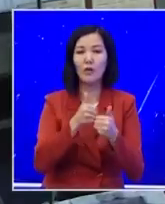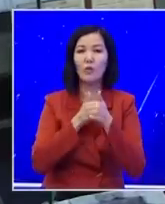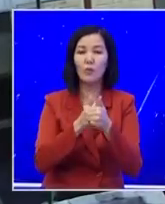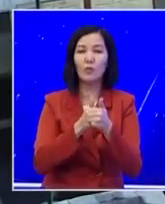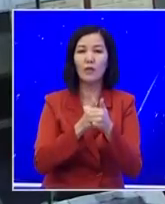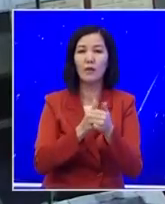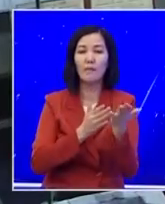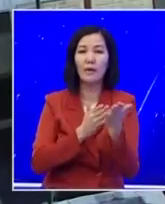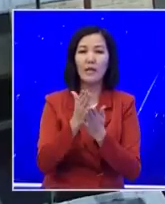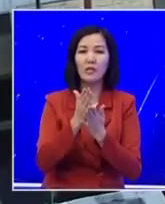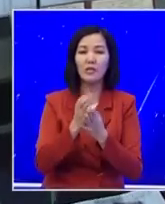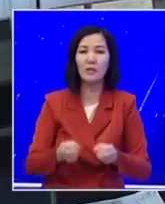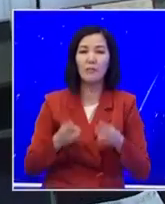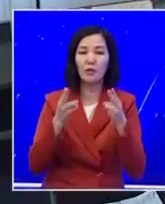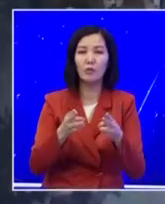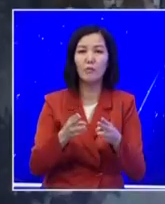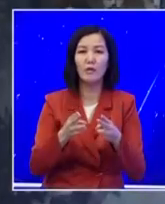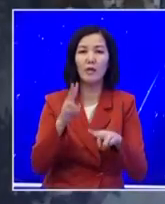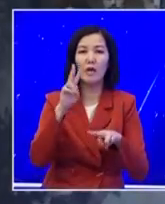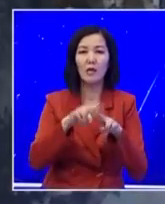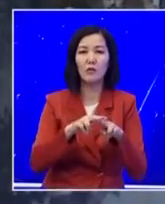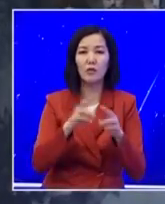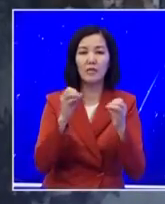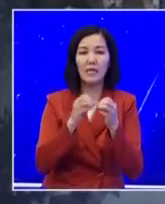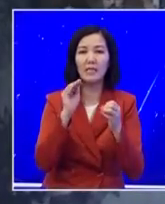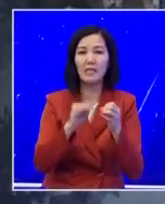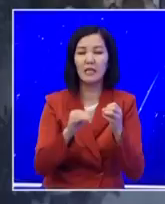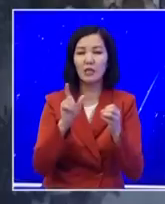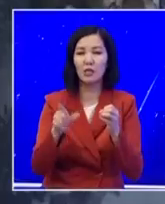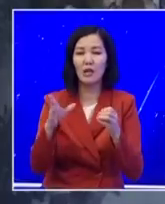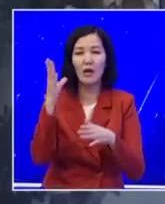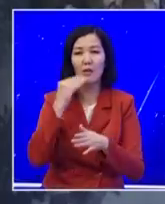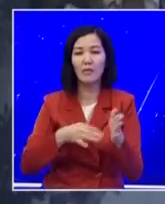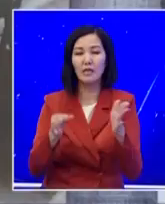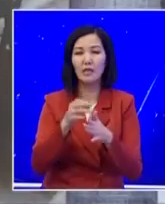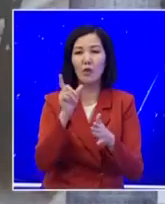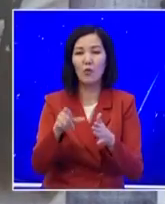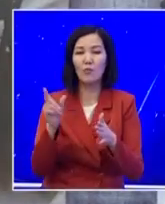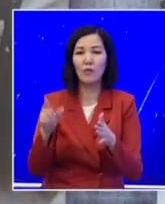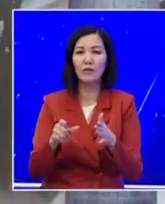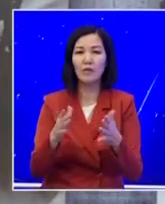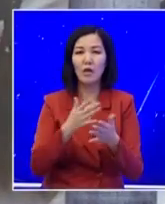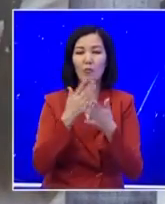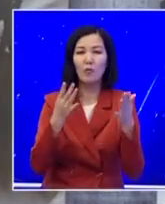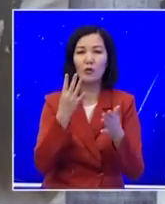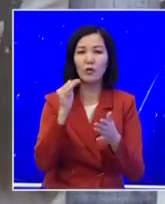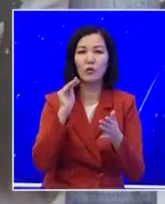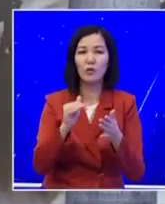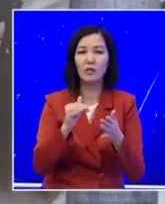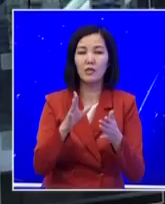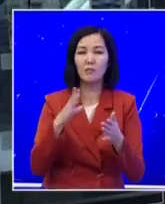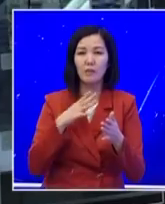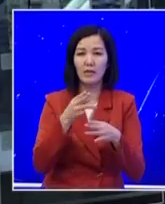контрреволюционных политических преступлениях были осуждены около 10 тысяч уроженцев Алматинской области, из которых более 4 тысяч